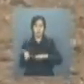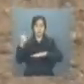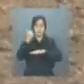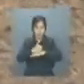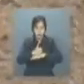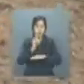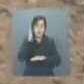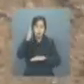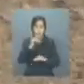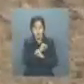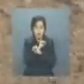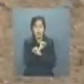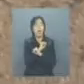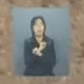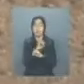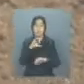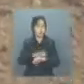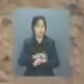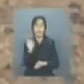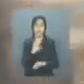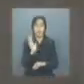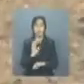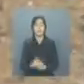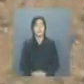กันไม่ให้ถูกดำเนินคดีใดๆ